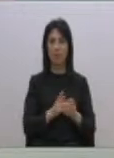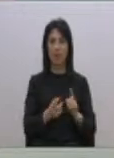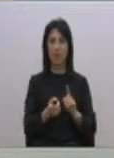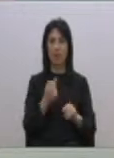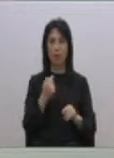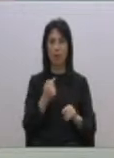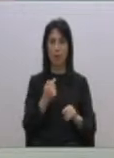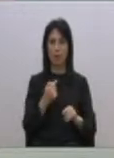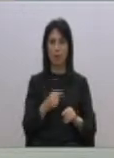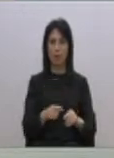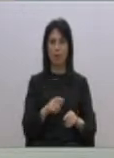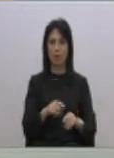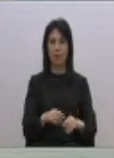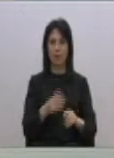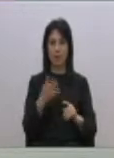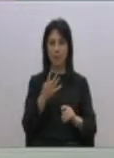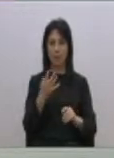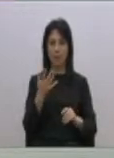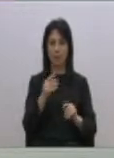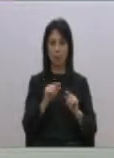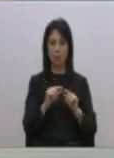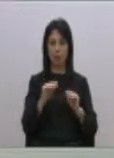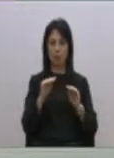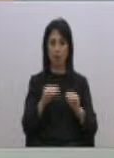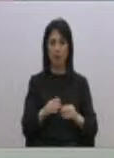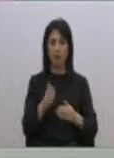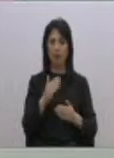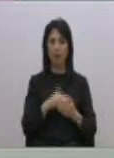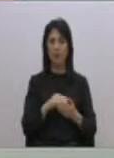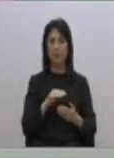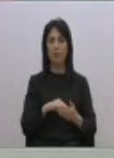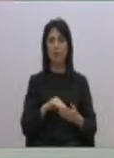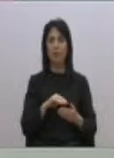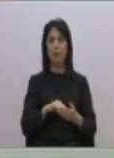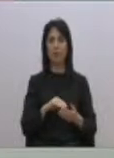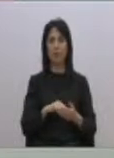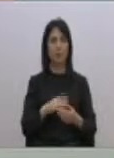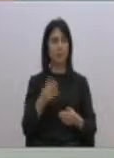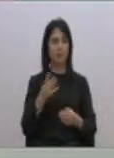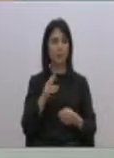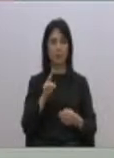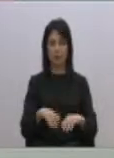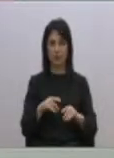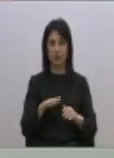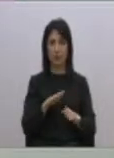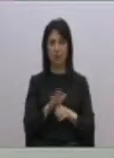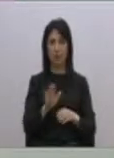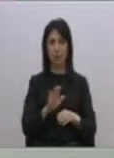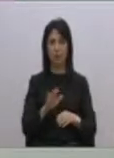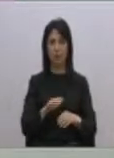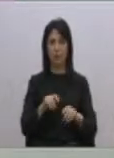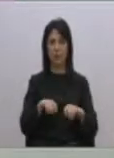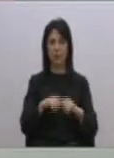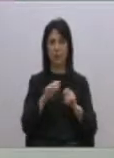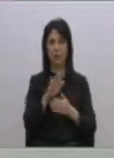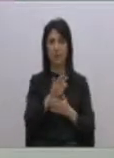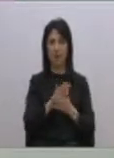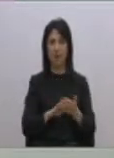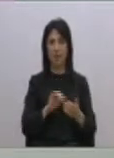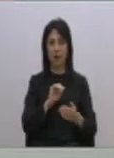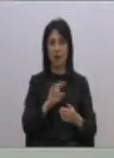amohebulia, agrete meotre de mehute puncte, deci amohalit de șem de ghi redacție. Meotre puncte, comisii, ca dați poate, starbă, viscarzele,